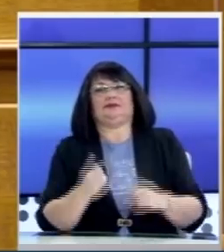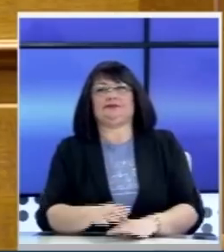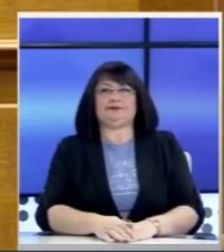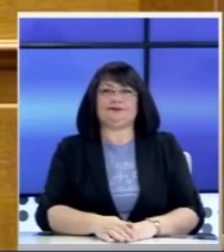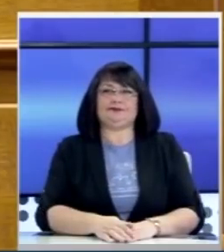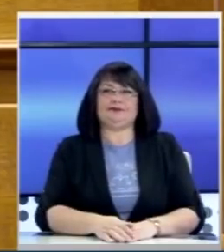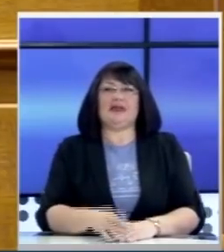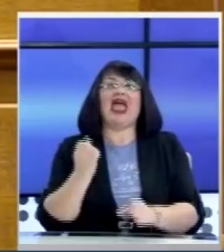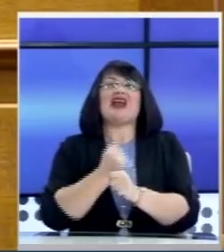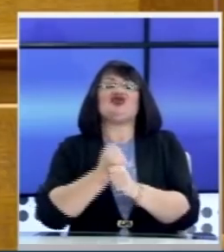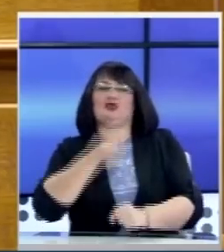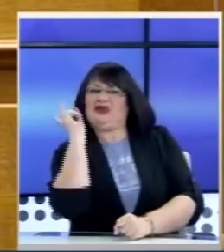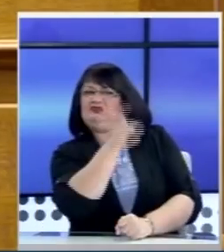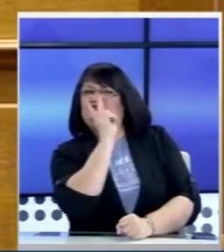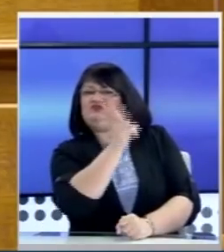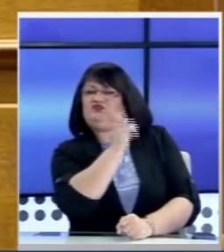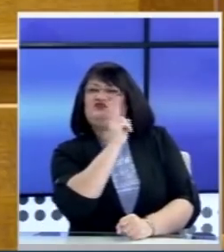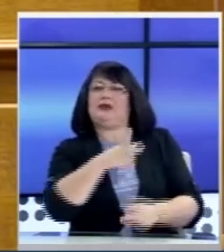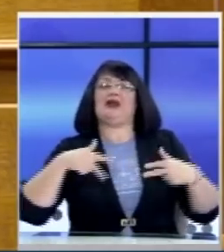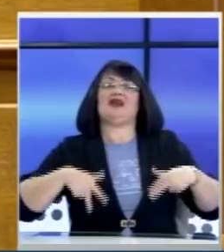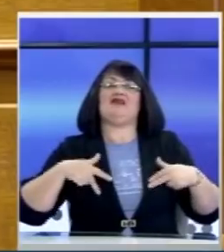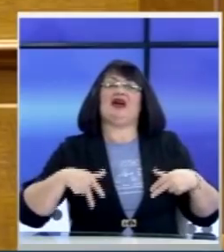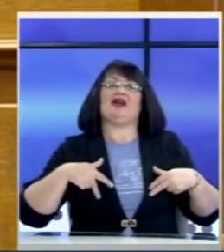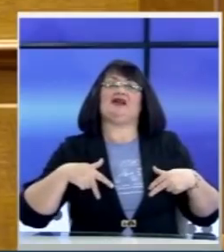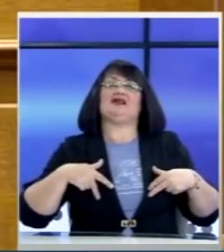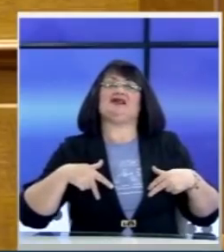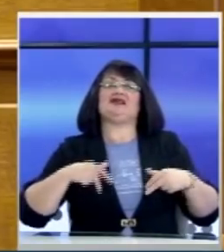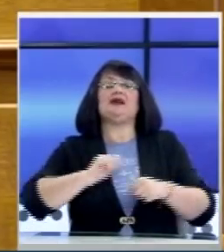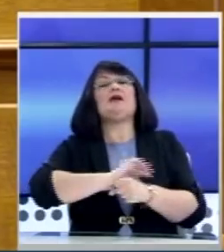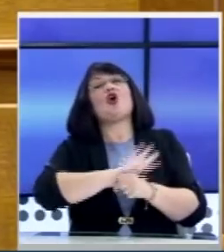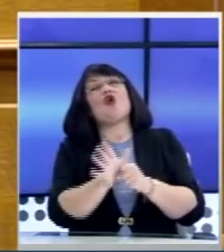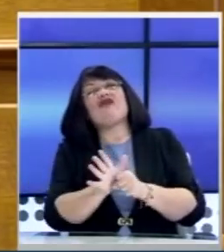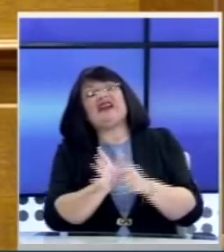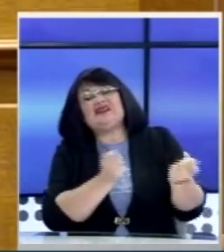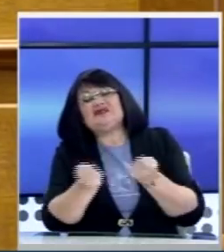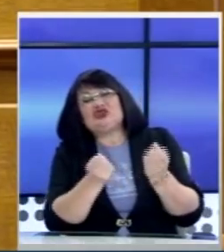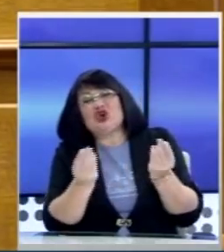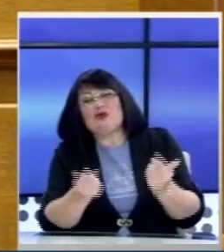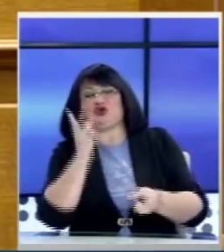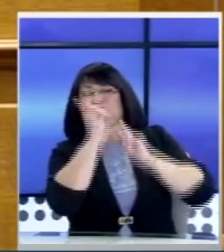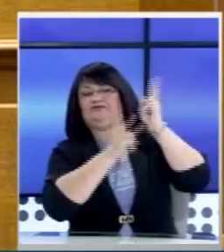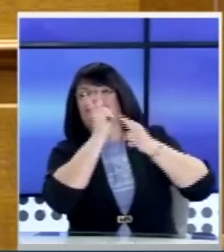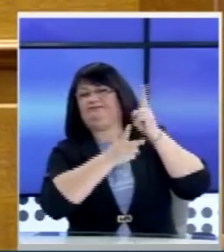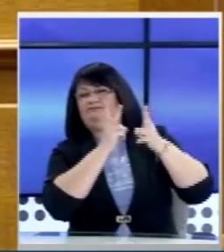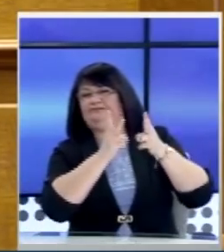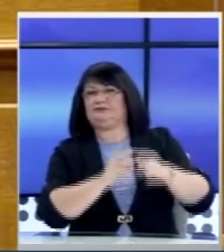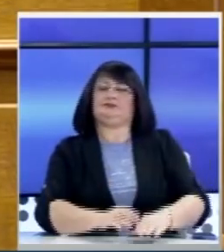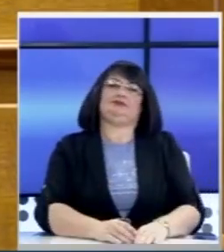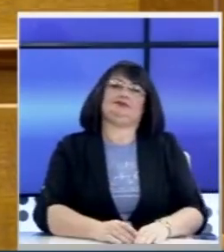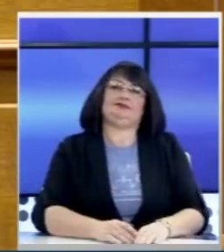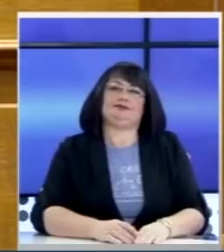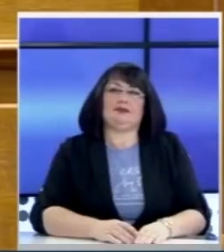μομφή από τους εργαζόμενους, από το λαό, ούτε για τη διαχείριση της πανδημίας. Ήδη την πρώτη μομφή την